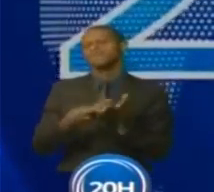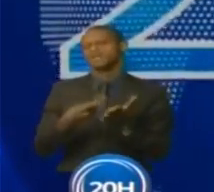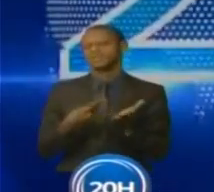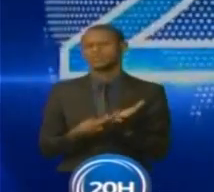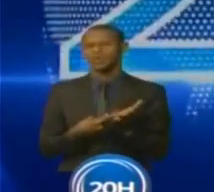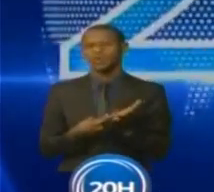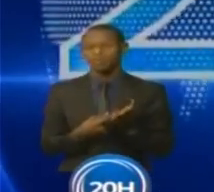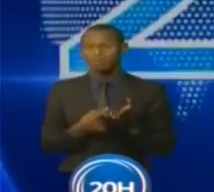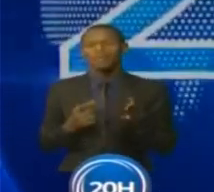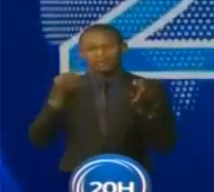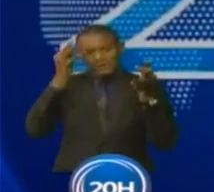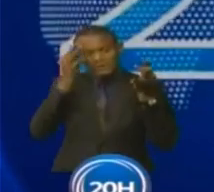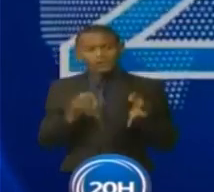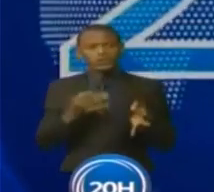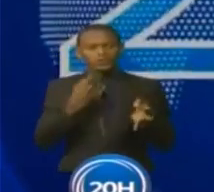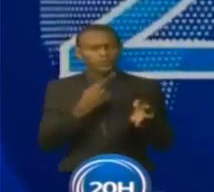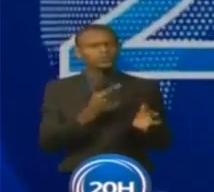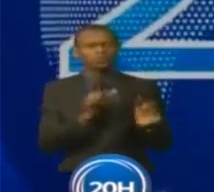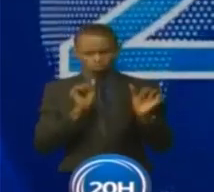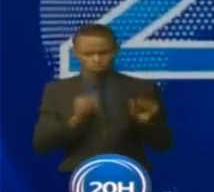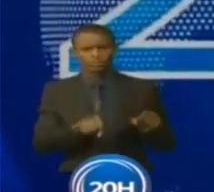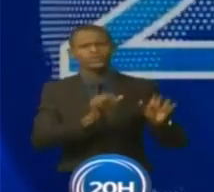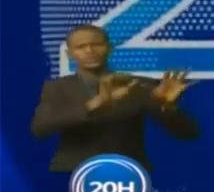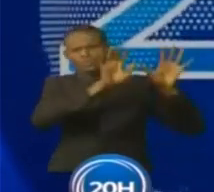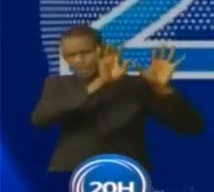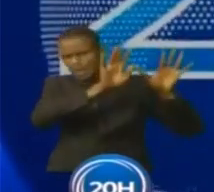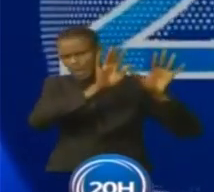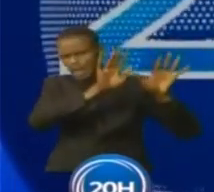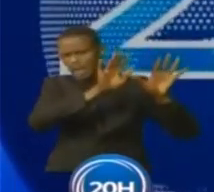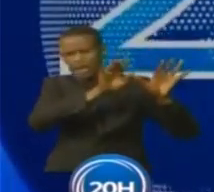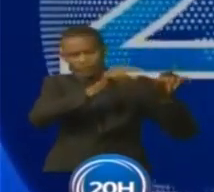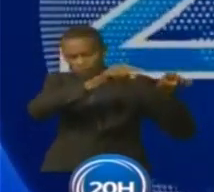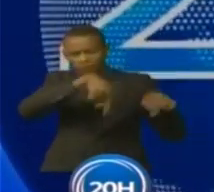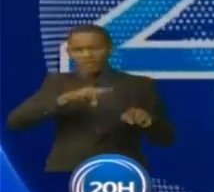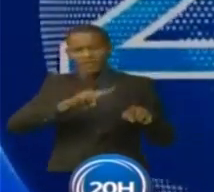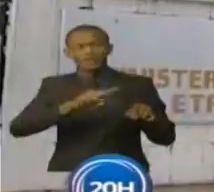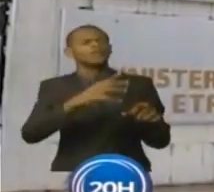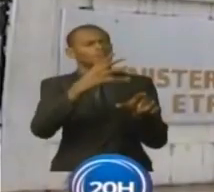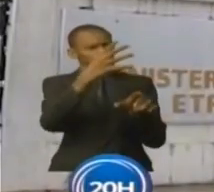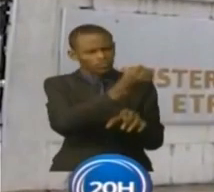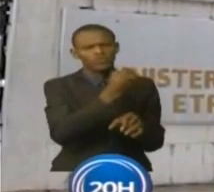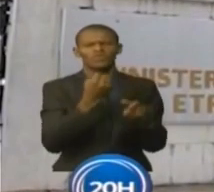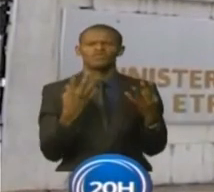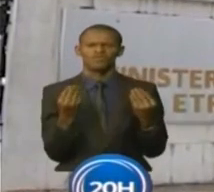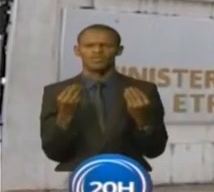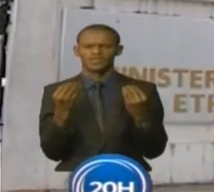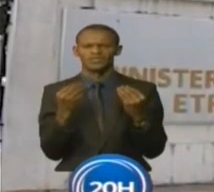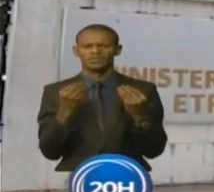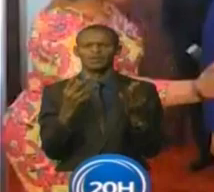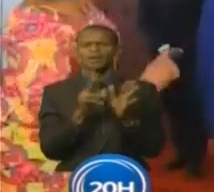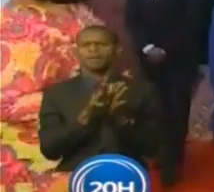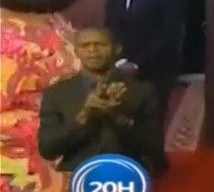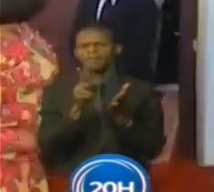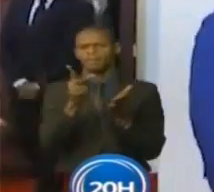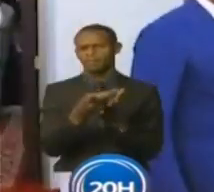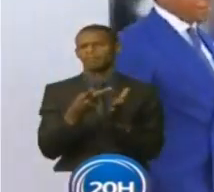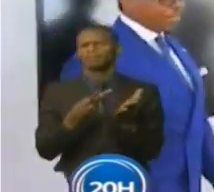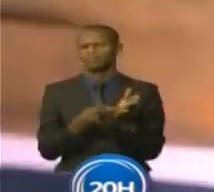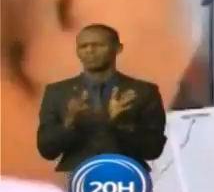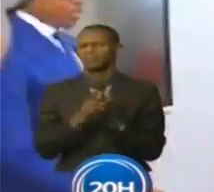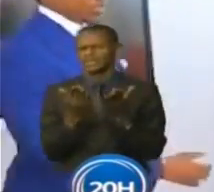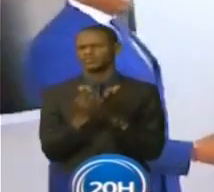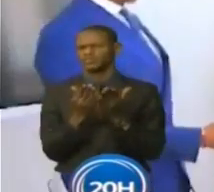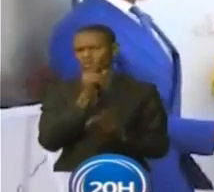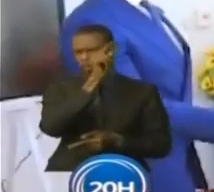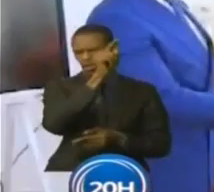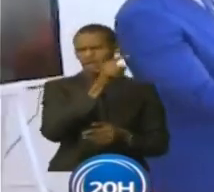Mbadou. Les autres activités de Christophe Lutundula à travers ce reportage. Plus question pour la population du Congo